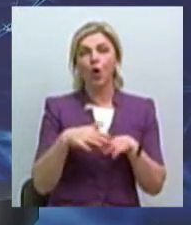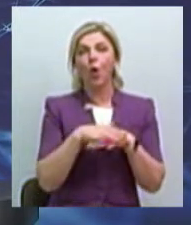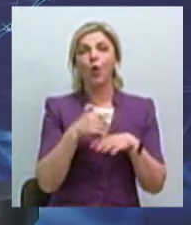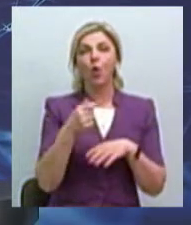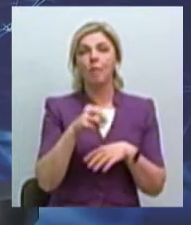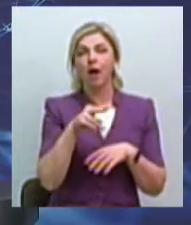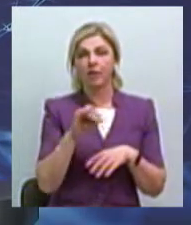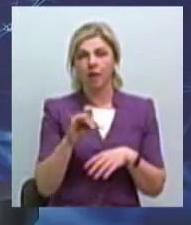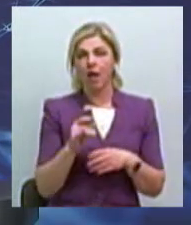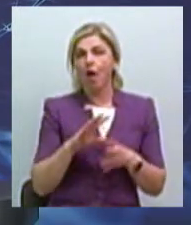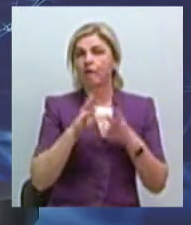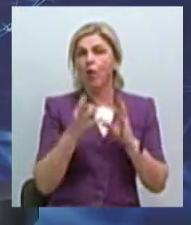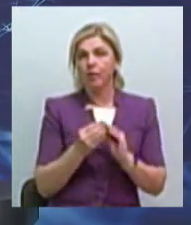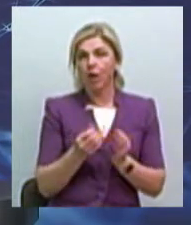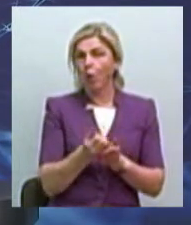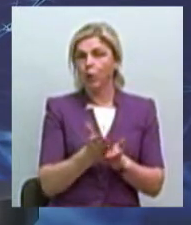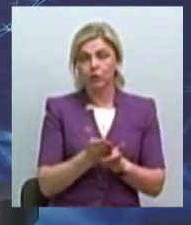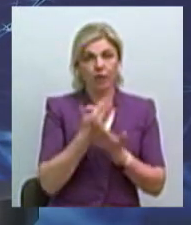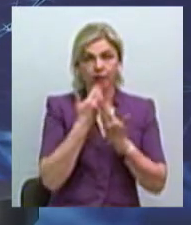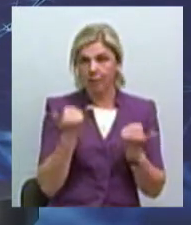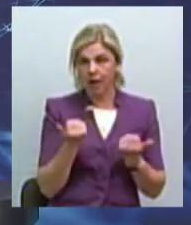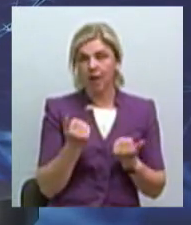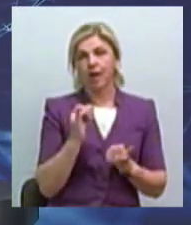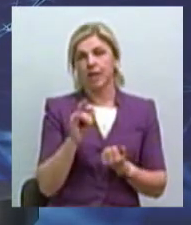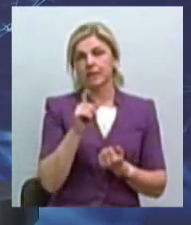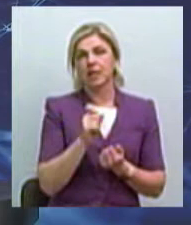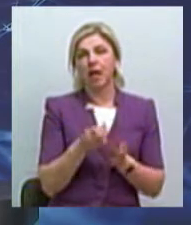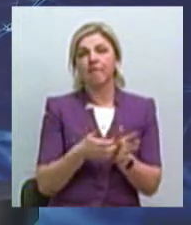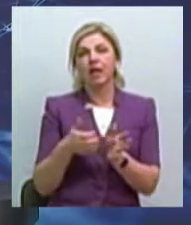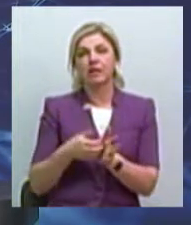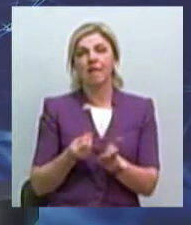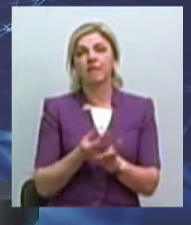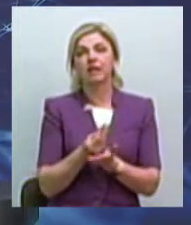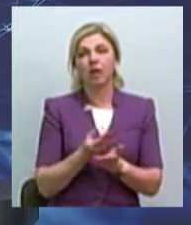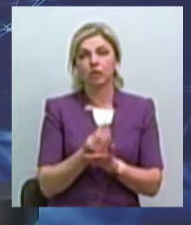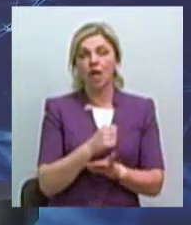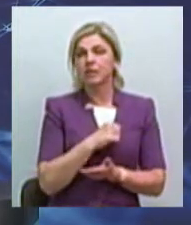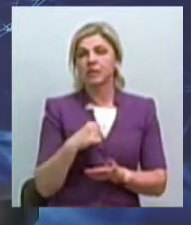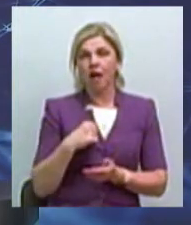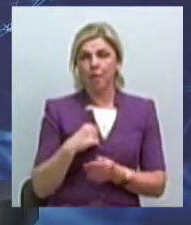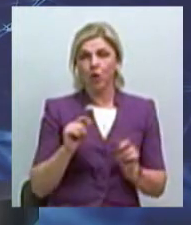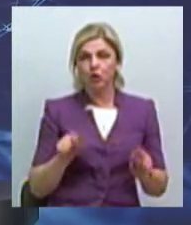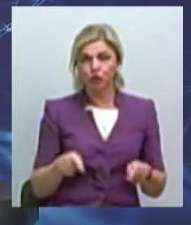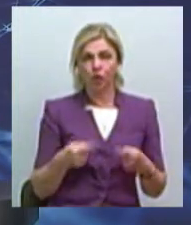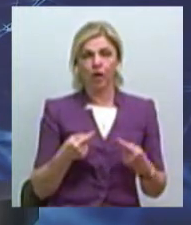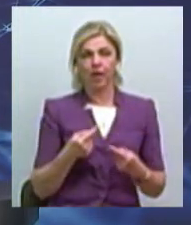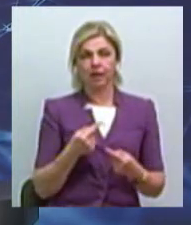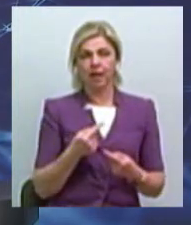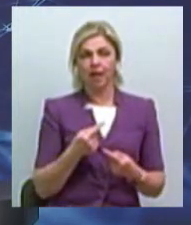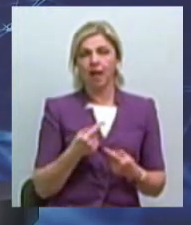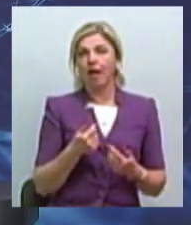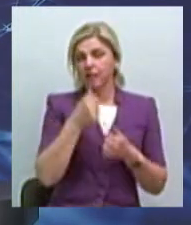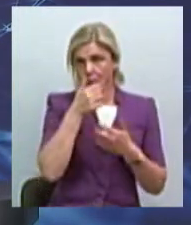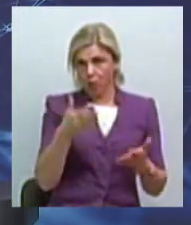наприклад, послуги не надаються із-за браку фінансування. Вони самостійно створити певні етапи